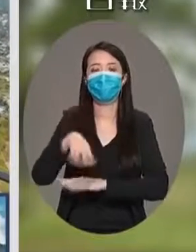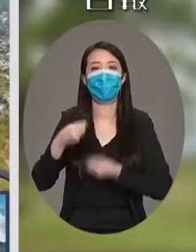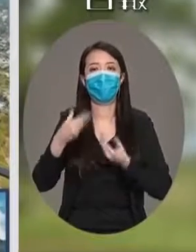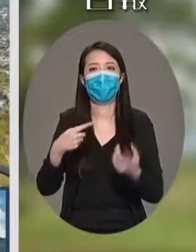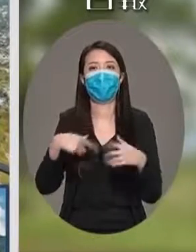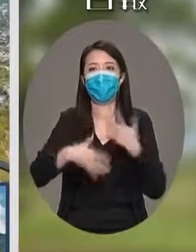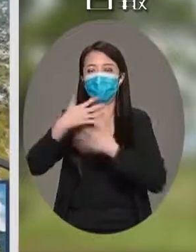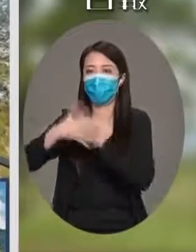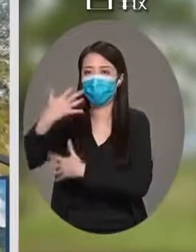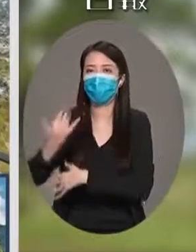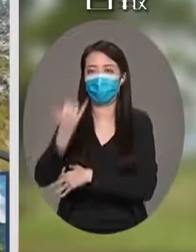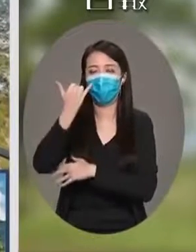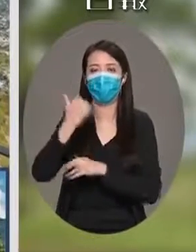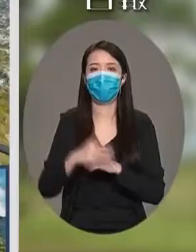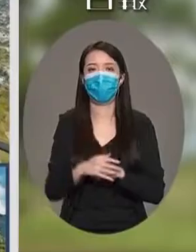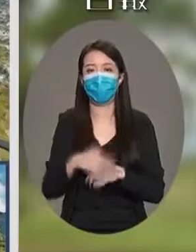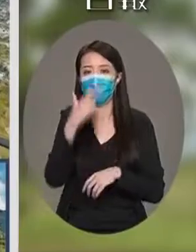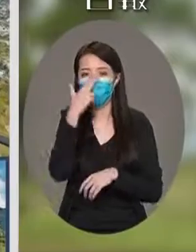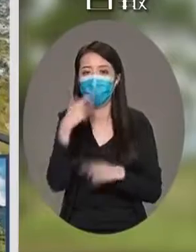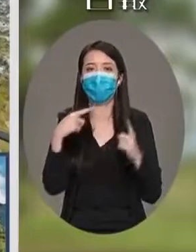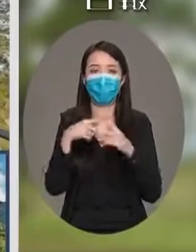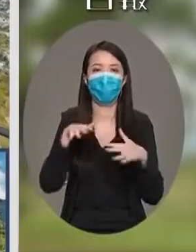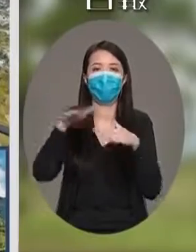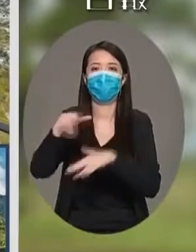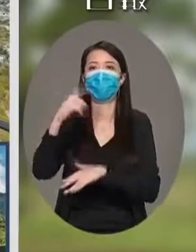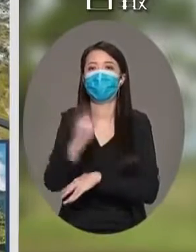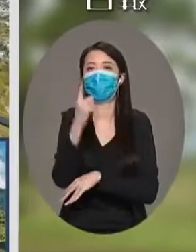及6座住宅大樓，預計可以容納